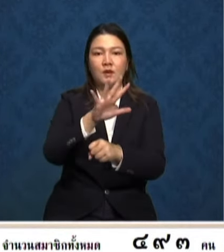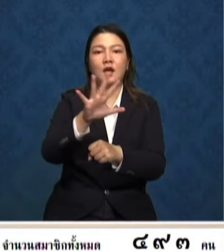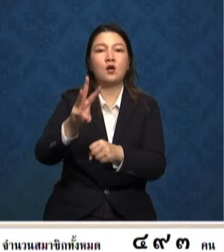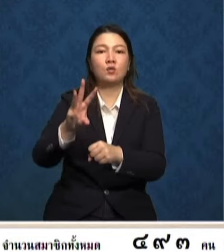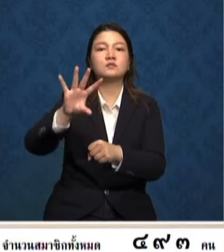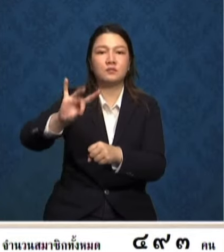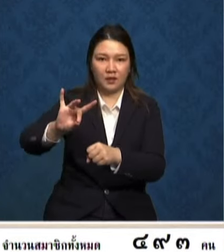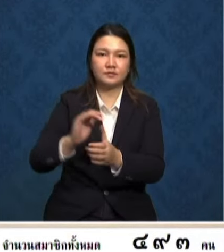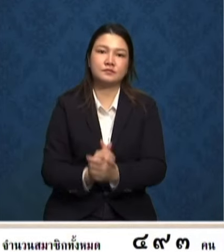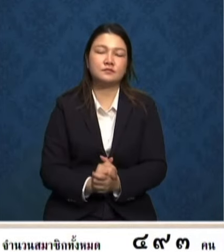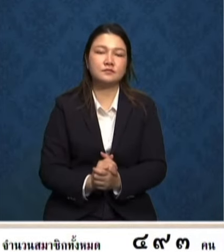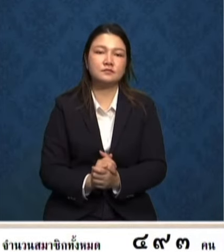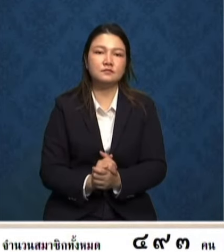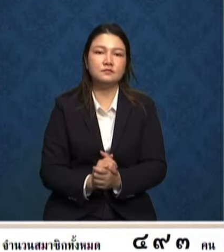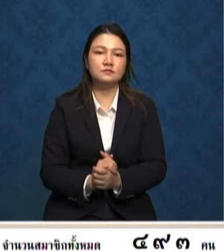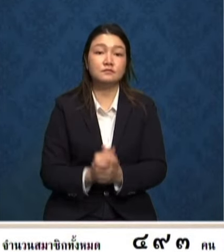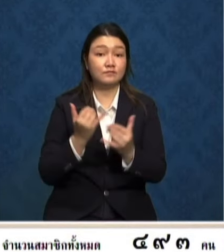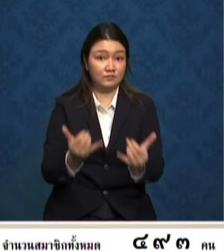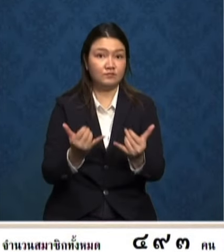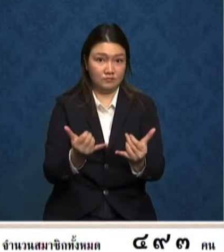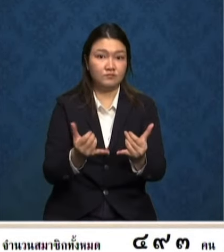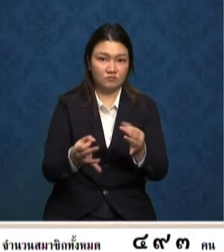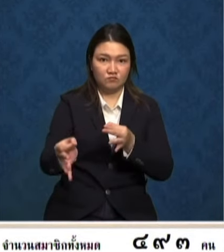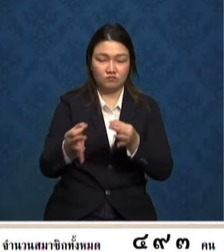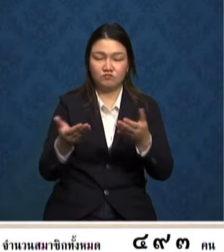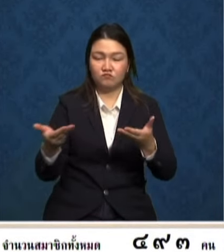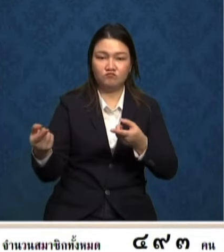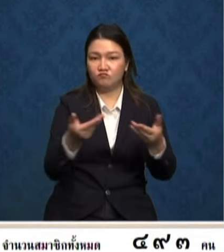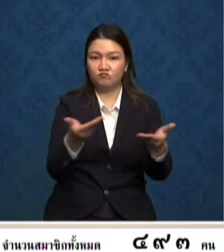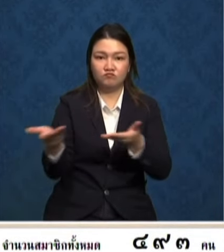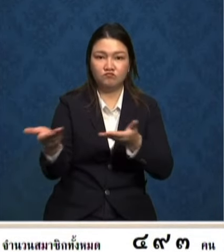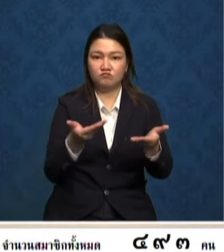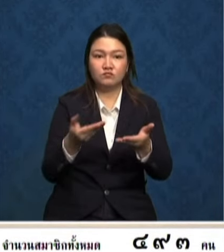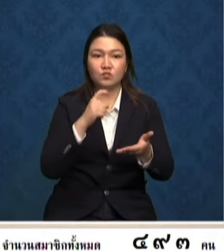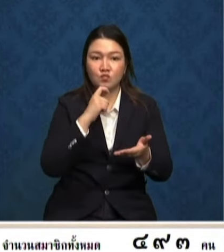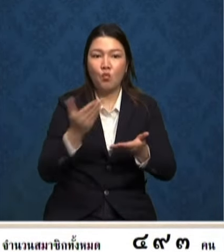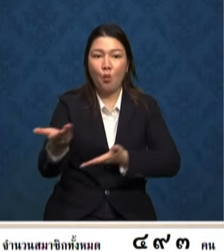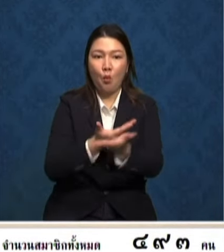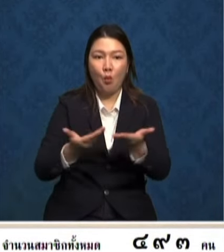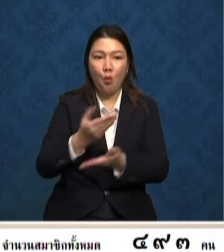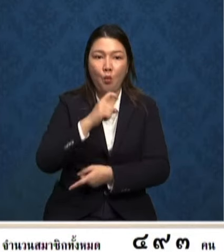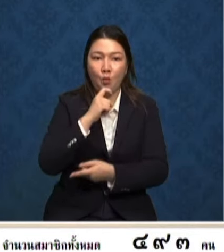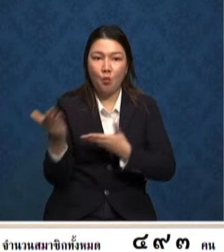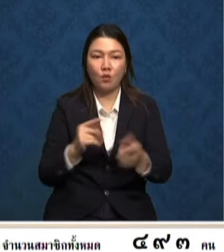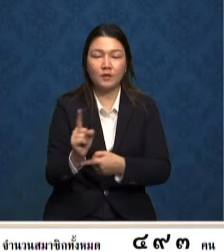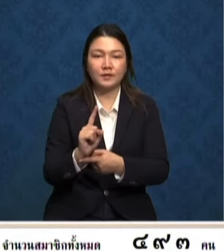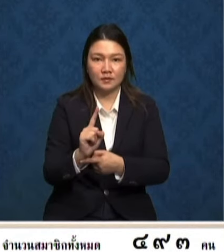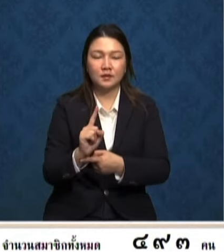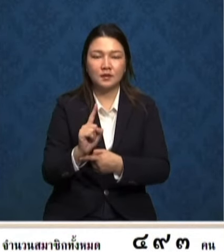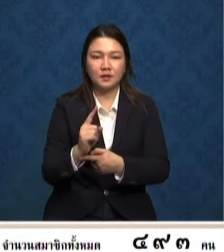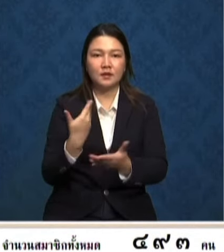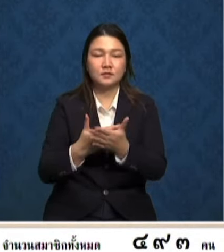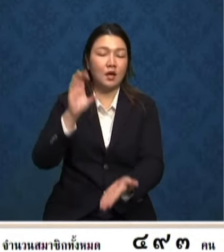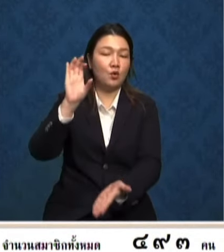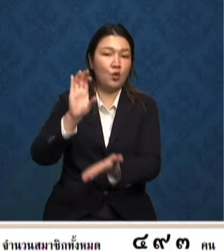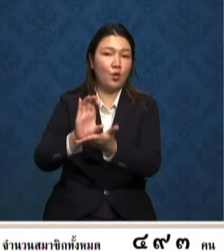2568ที่เรากำลังพิจารณากันอยู่ในขณะนี้ได้กำหนดวงเงินงบประมาณราย